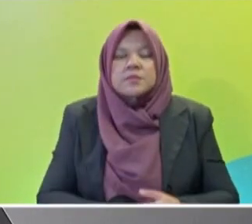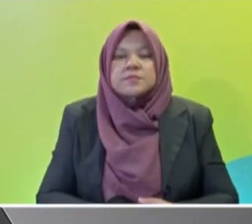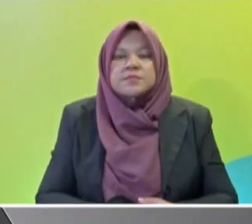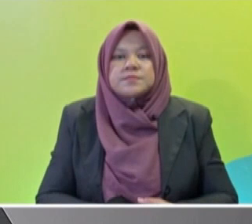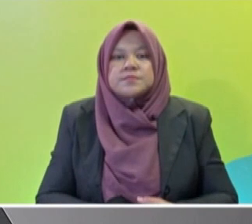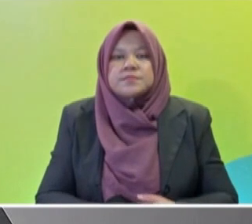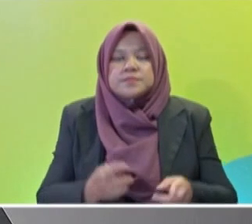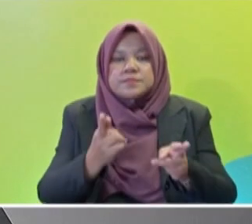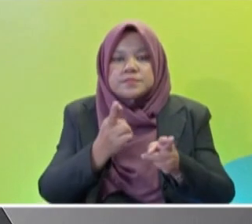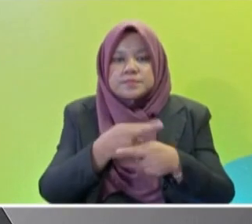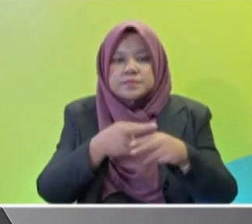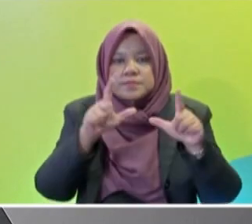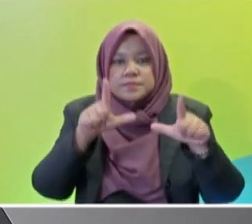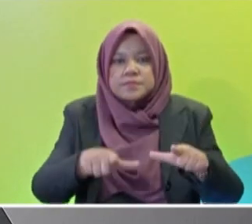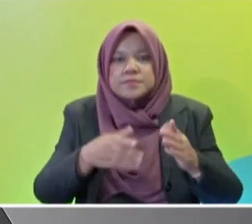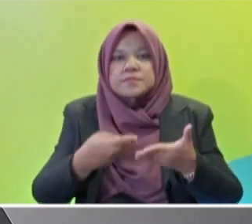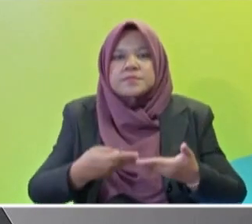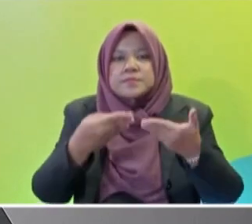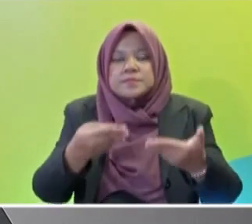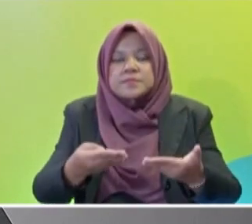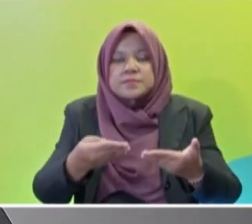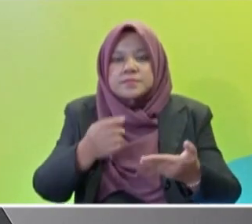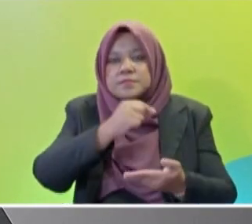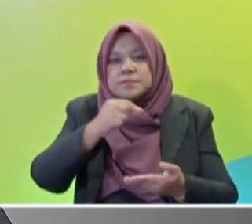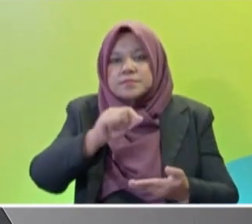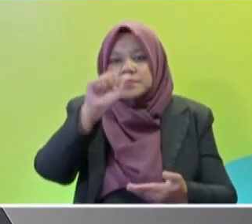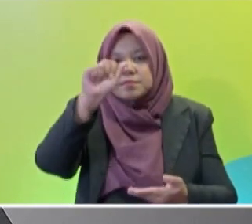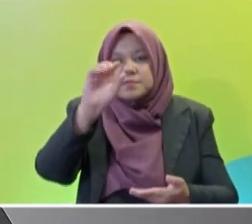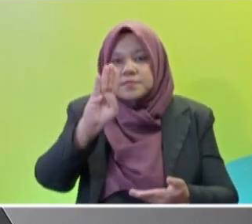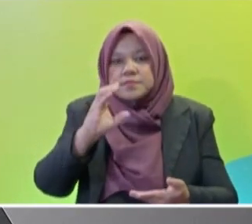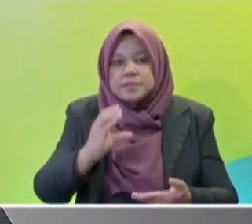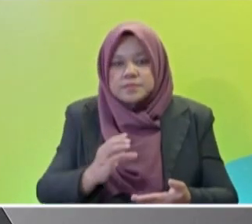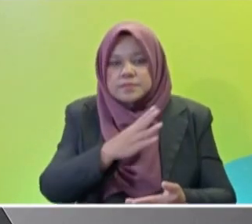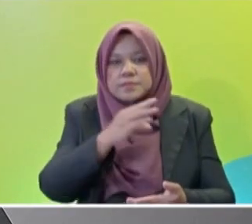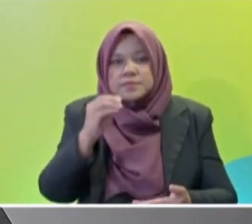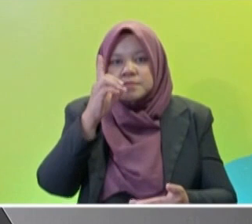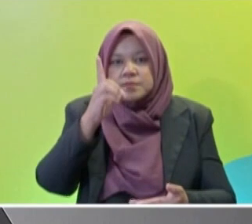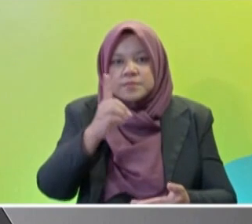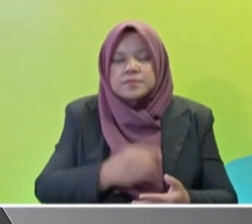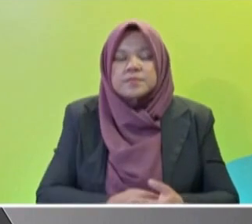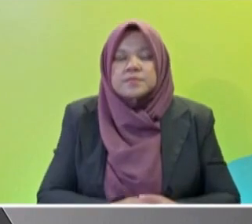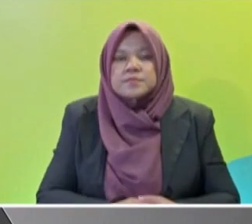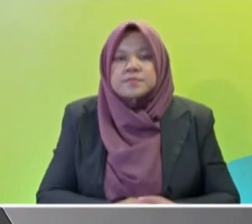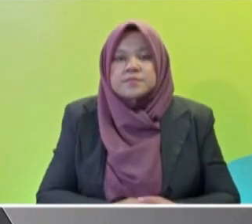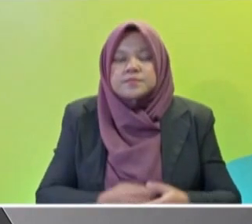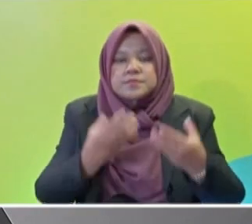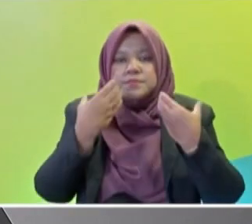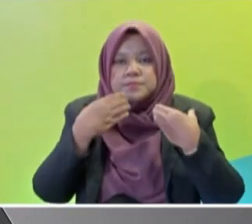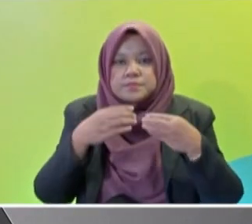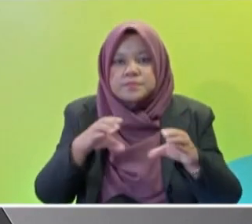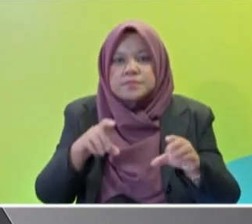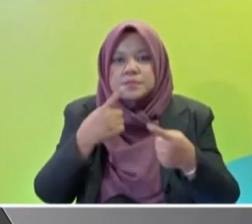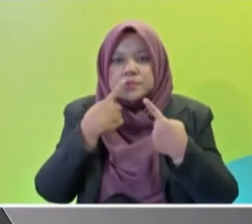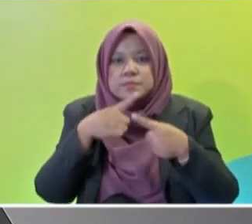lihat mereka letak yang diberikan Oke dan label ABC dan D kemudian cube dapatkan jawaban ya